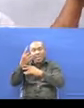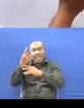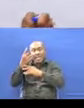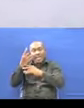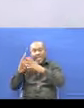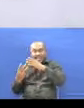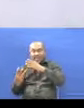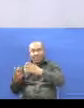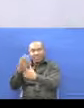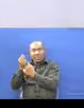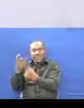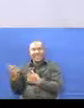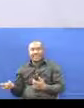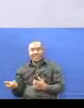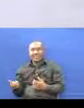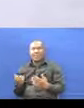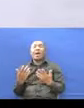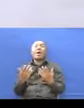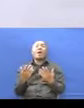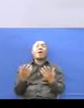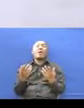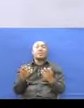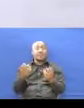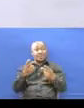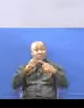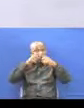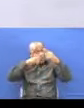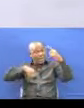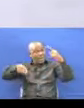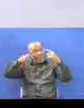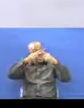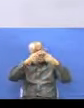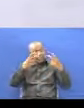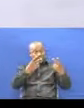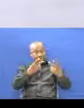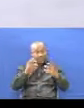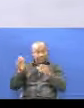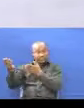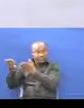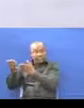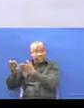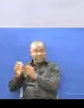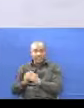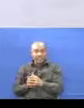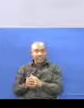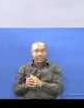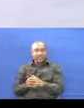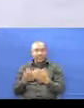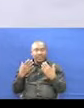huku tutapata nini? Ndio hili hapa sasa. Hili lote lile kama hili hapa. Katika sehemu yote hii